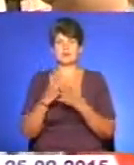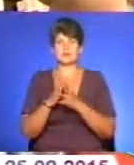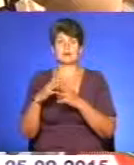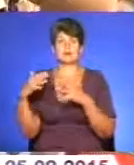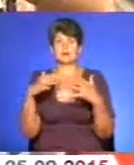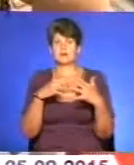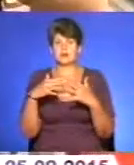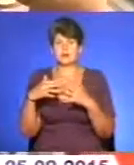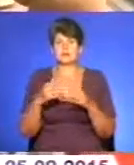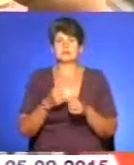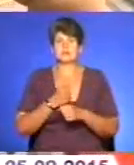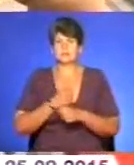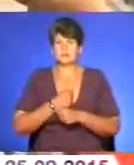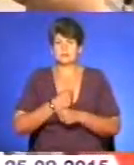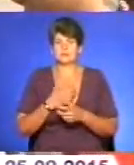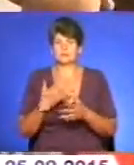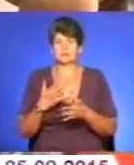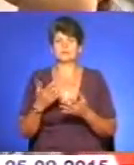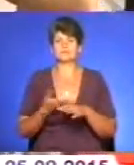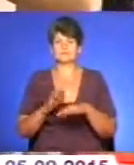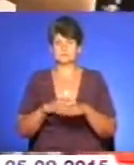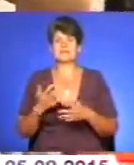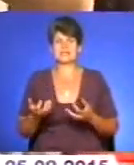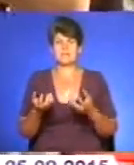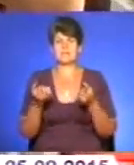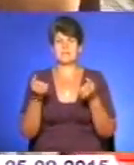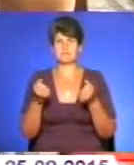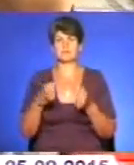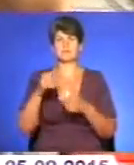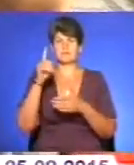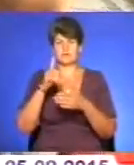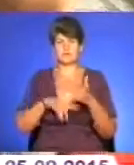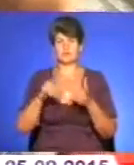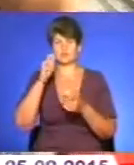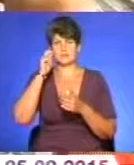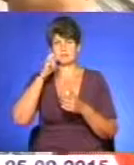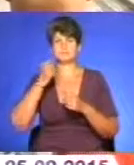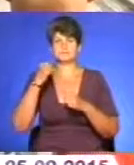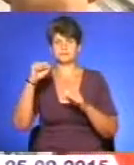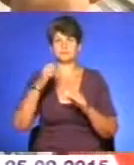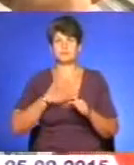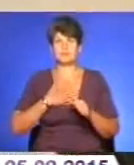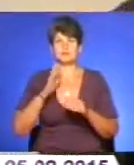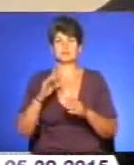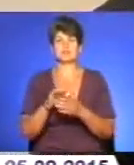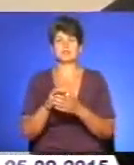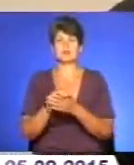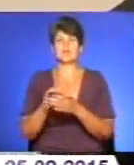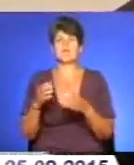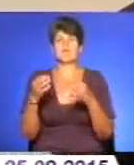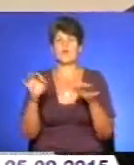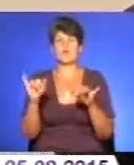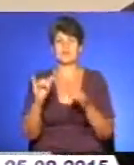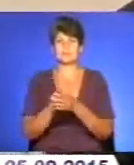прикро. Але ми тримаємося, ми впевнені, що Україна переможе, і у нас запанує воля і мир. До Тернопільщини